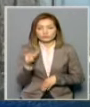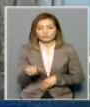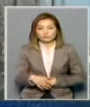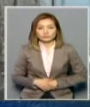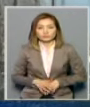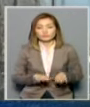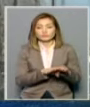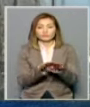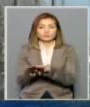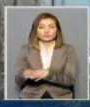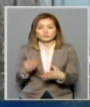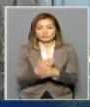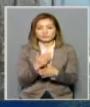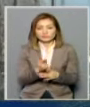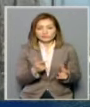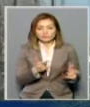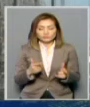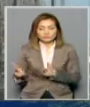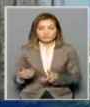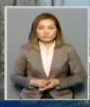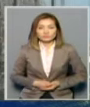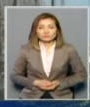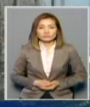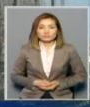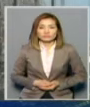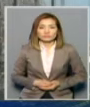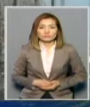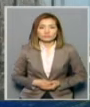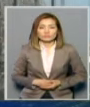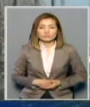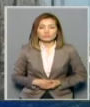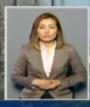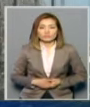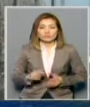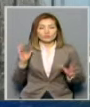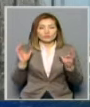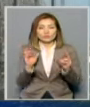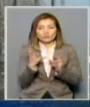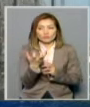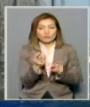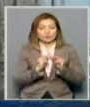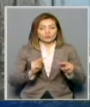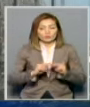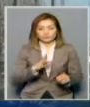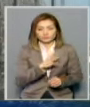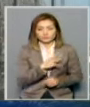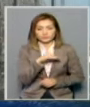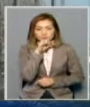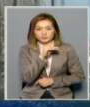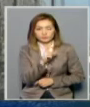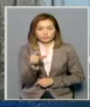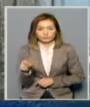бәріне қызмет етуге дайын. Енді бір ғана мысал айтайын, бұл университетте енді 500-дей мұғалім болса, оқытушы